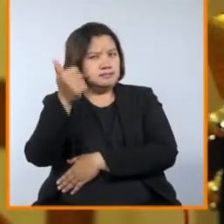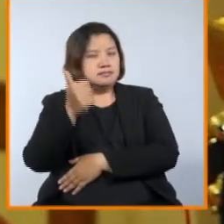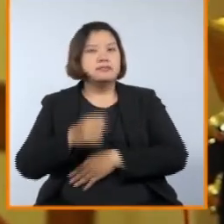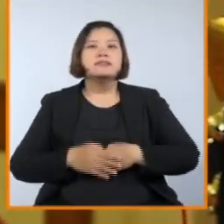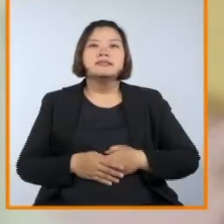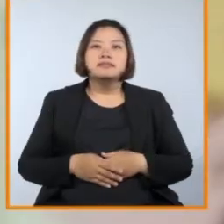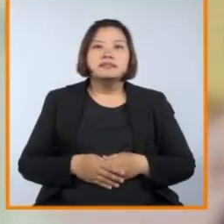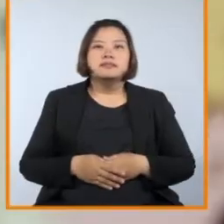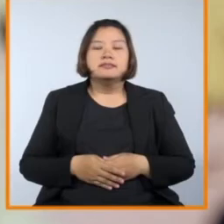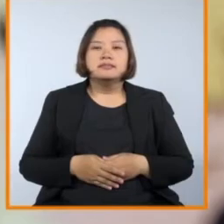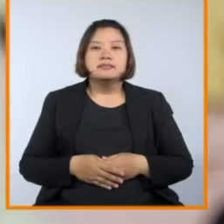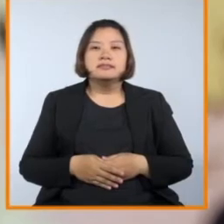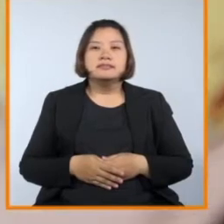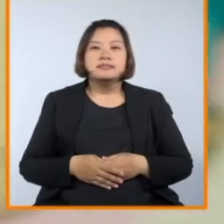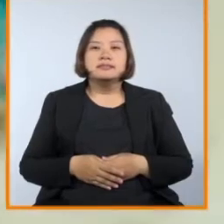ครับ